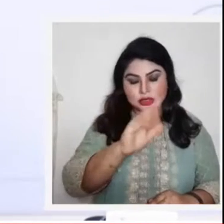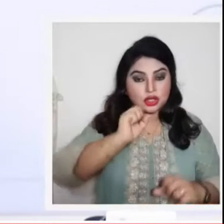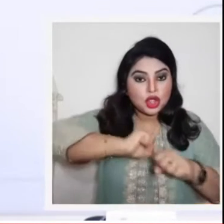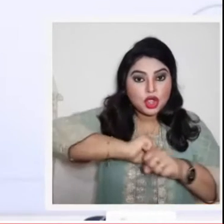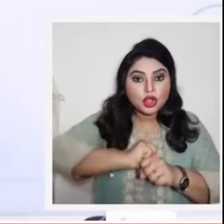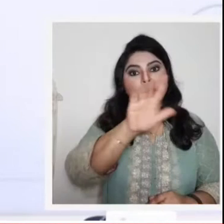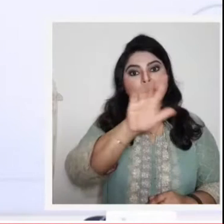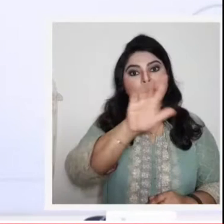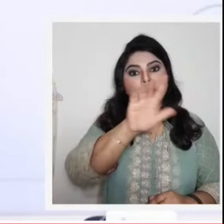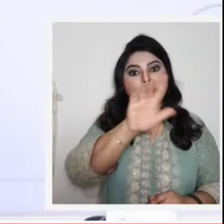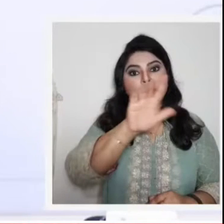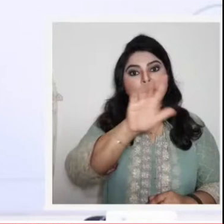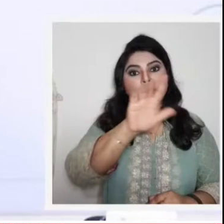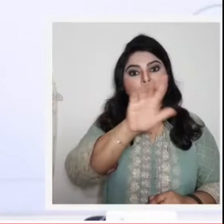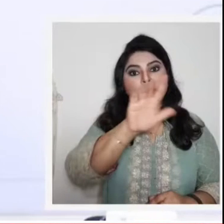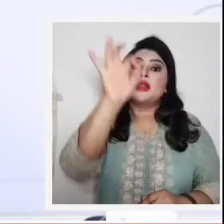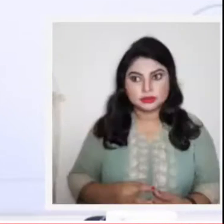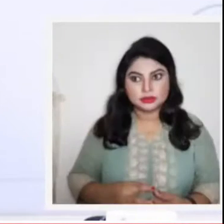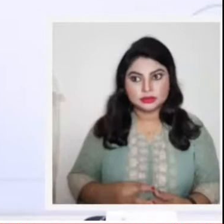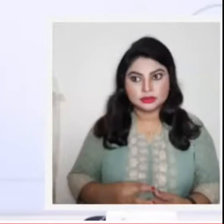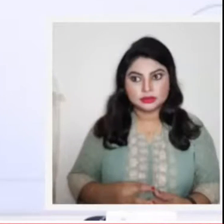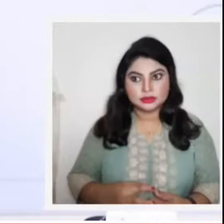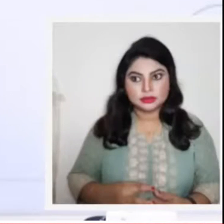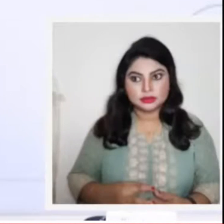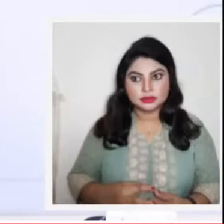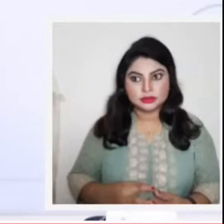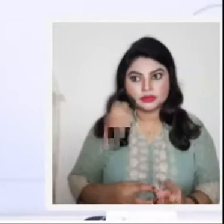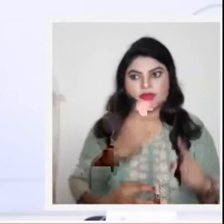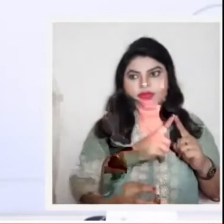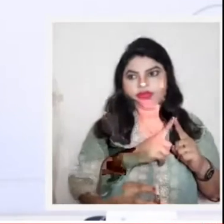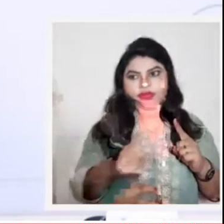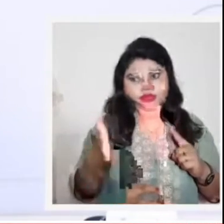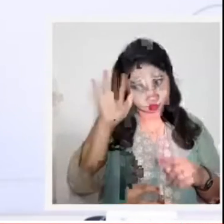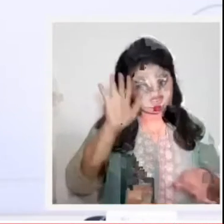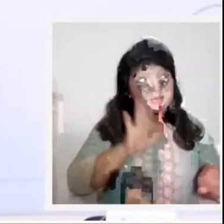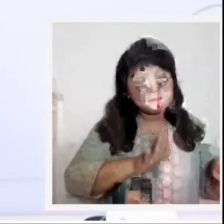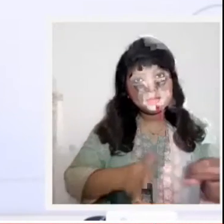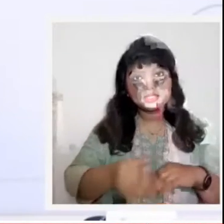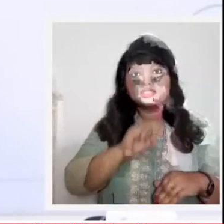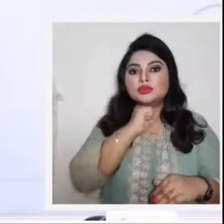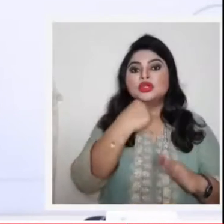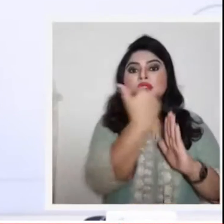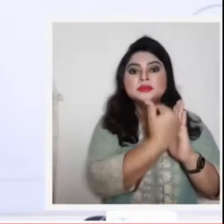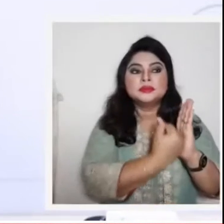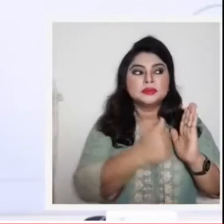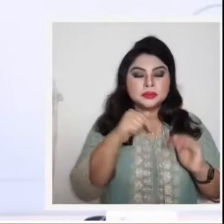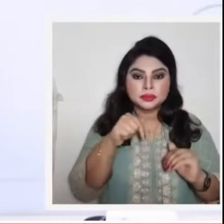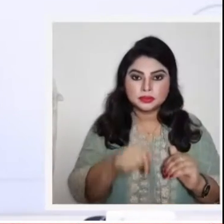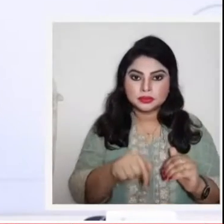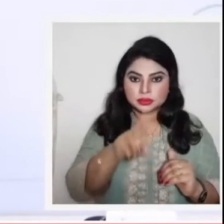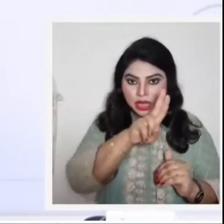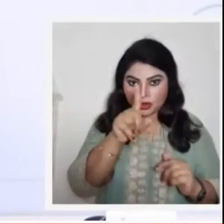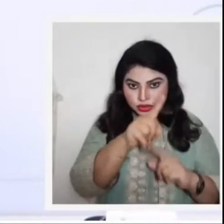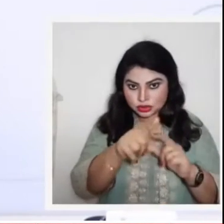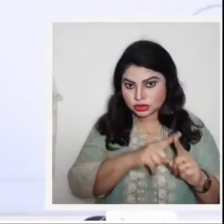মৃত্যু হয়েছে। আজ শনিবার দেশে করোনা ভাইরাসের সংক্রমণ পরিস্থিতি নিয়ে স্বাস্থ্য অধিদপ্তরের নিয়মিত অনলাইন ব্রিফিং এ এই তথ্য